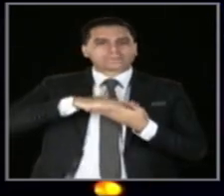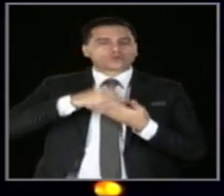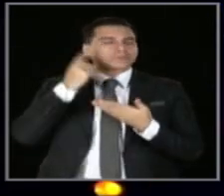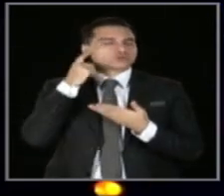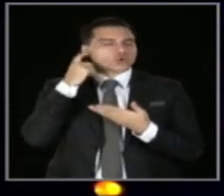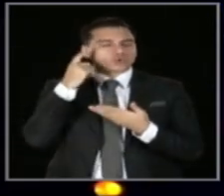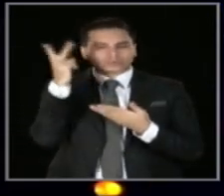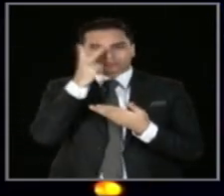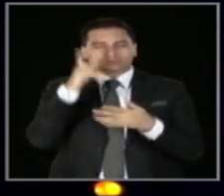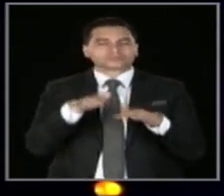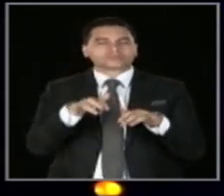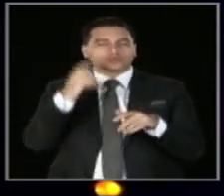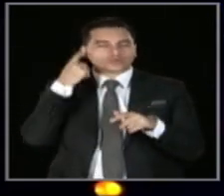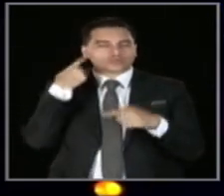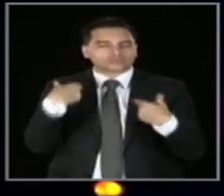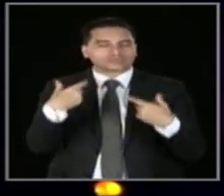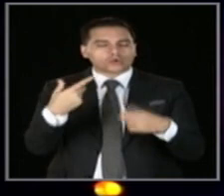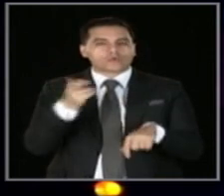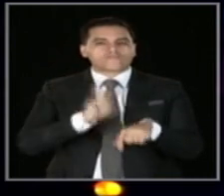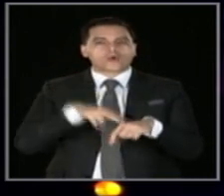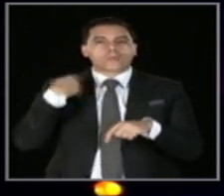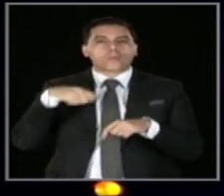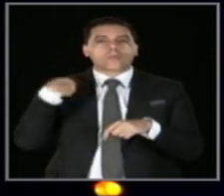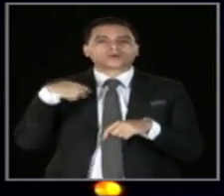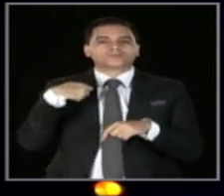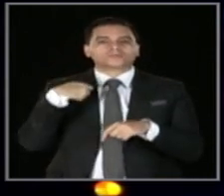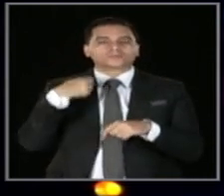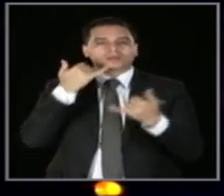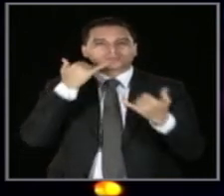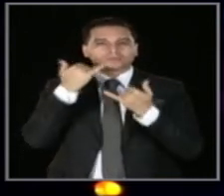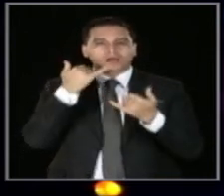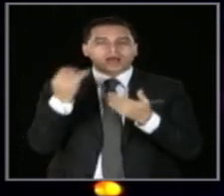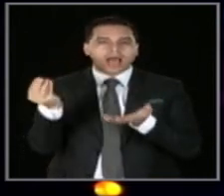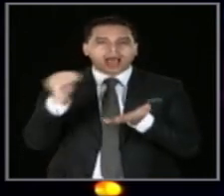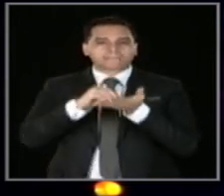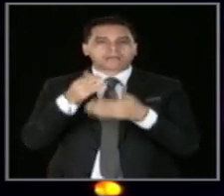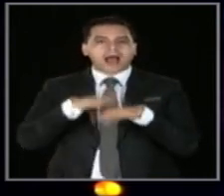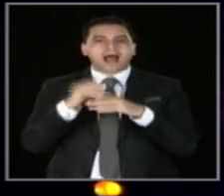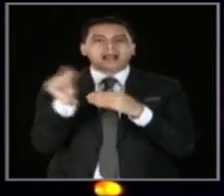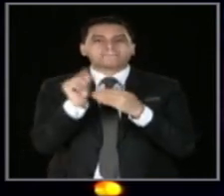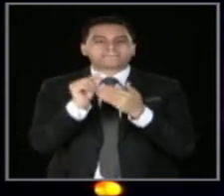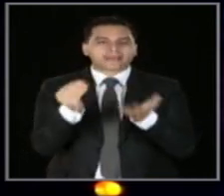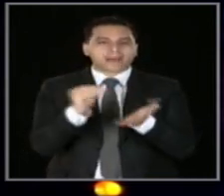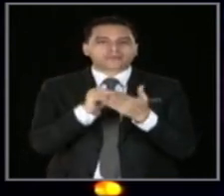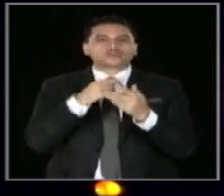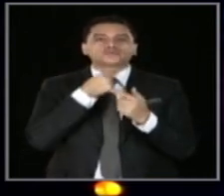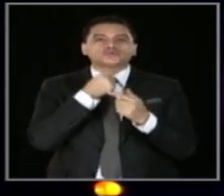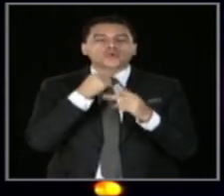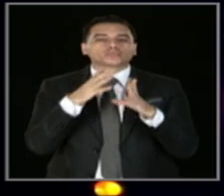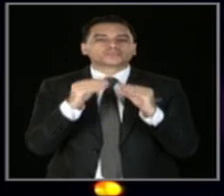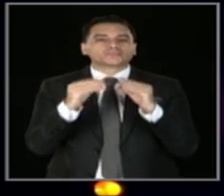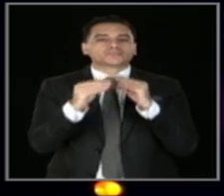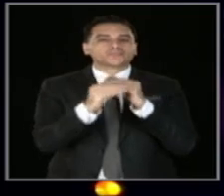جبنا اللابتوبس ومعالي وزير الاتصالات حط عليها الابلكيشن عشان يخليه ناطق، وأتحناه للمكفوفين